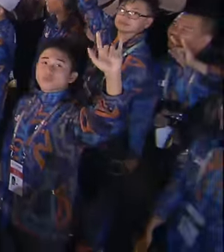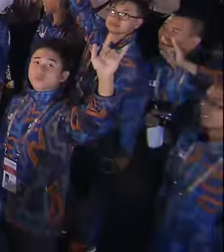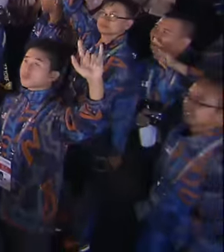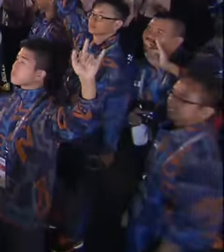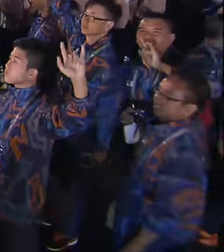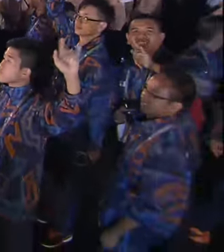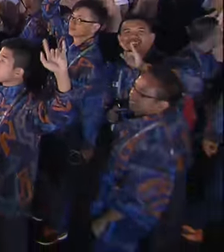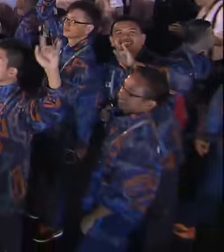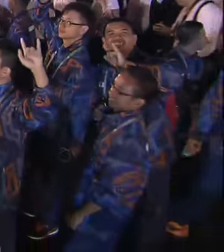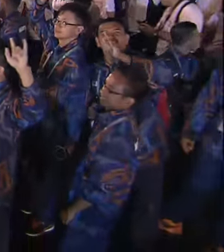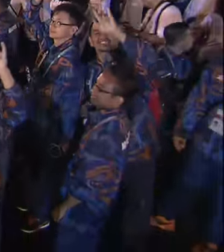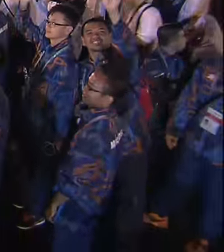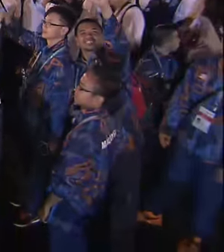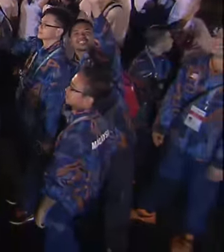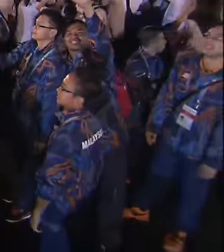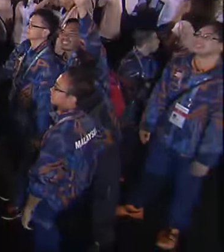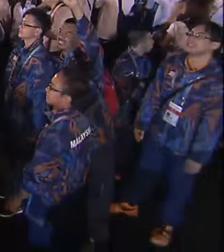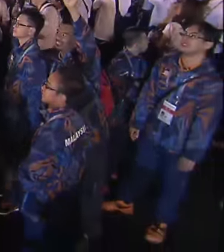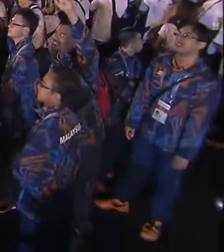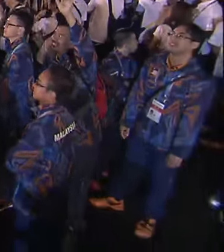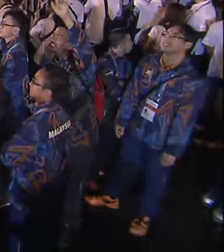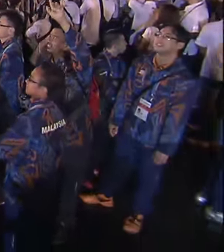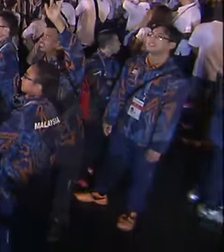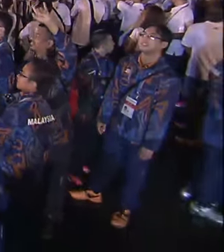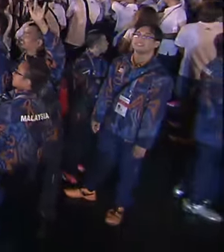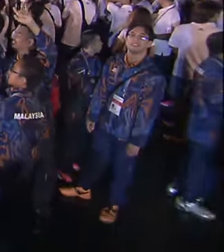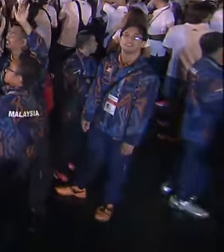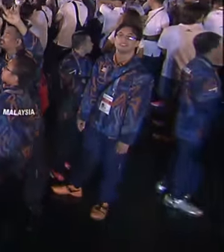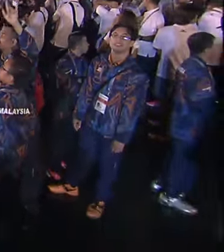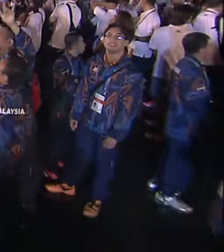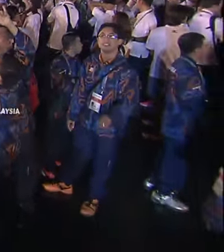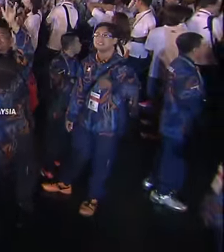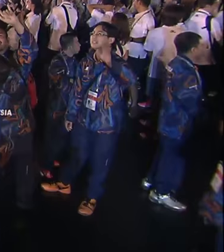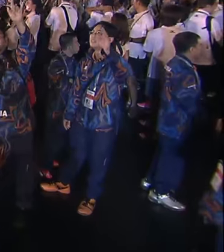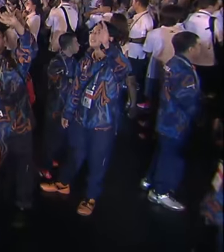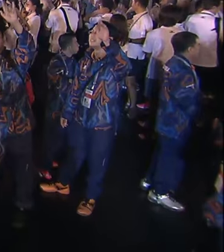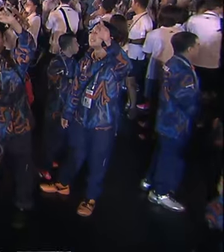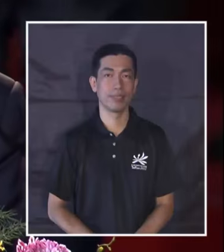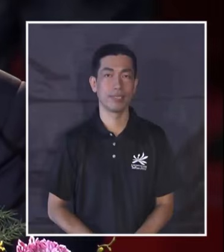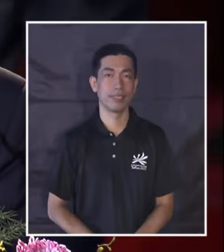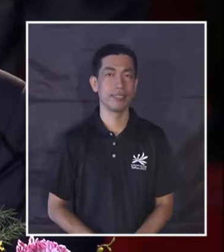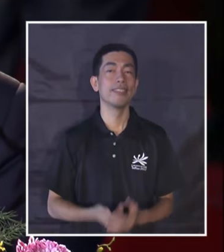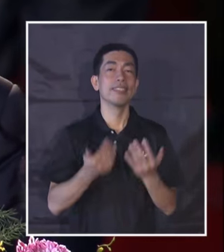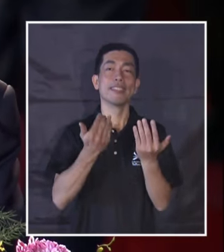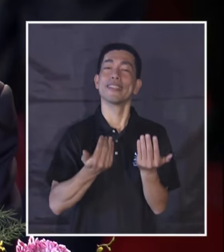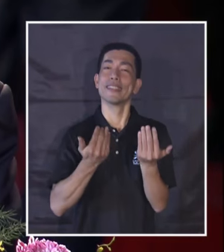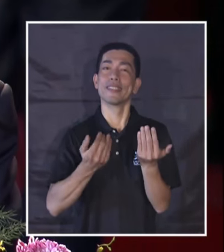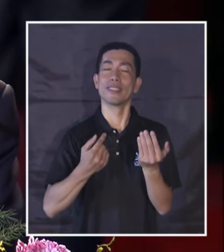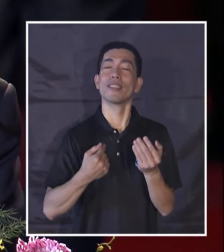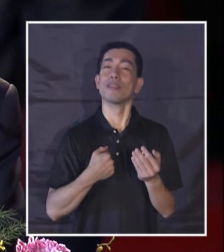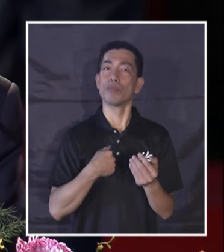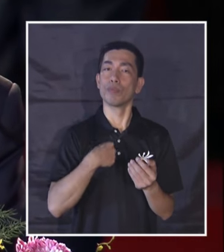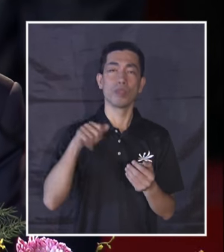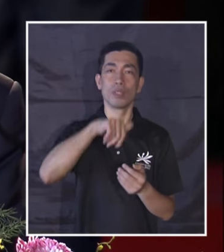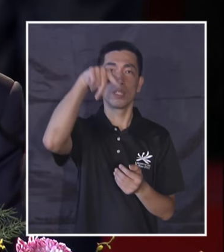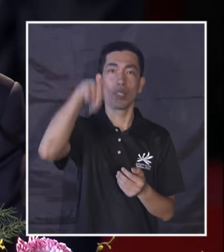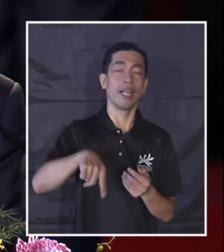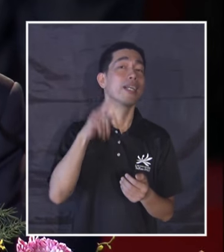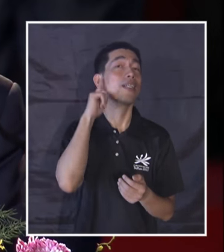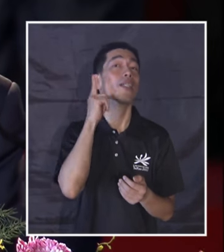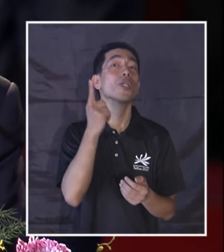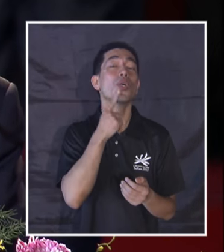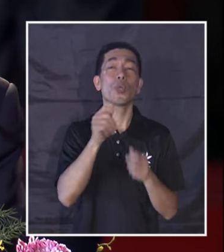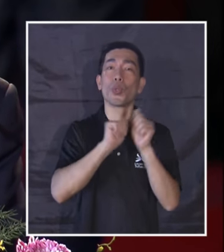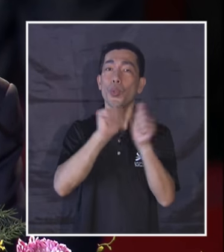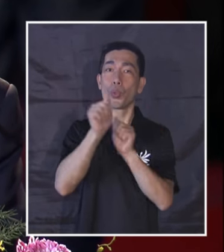no efforts to host and support this event. 今年是亚太听障运动会第